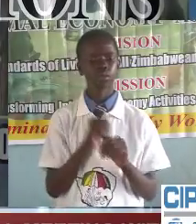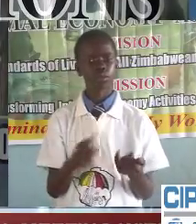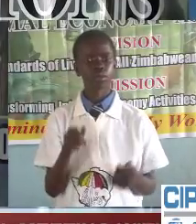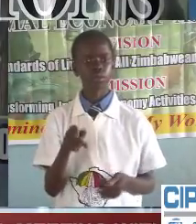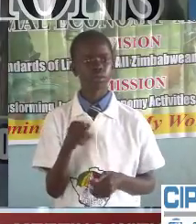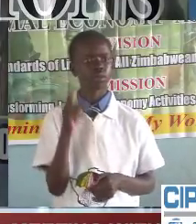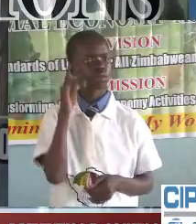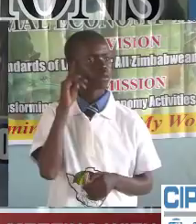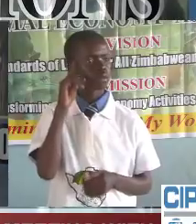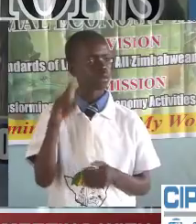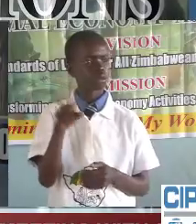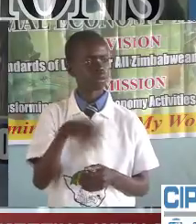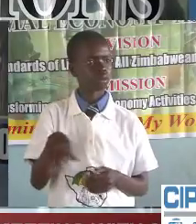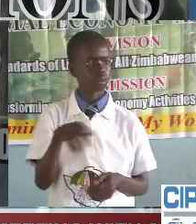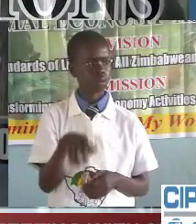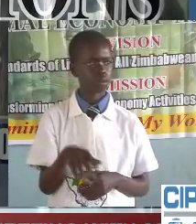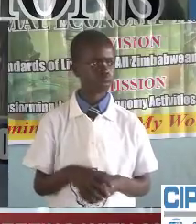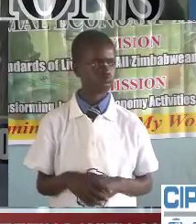kungotenderera.